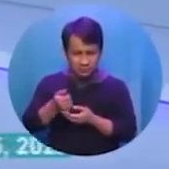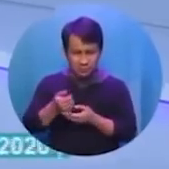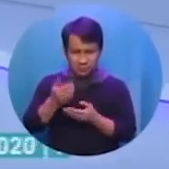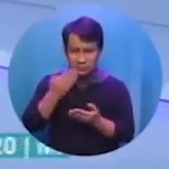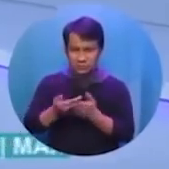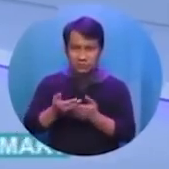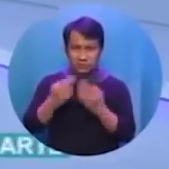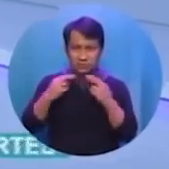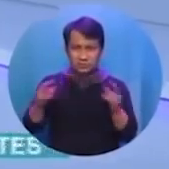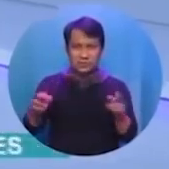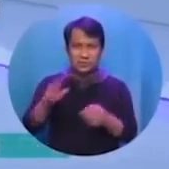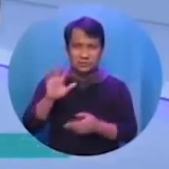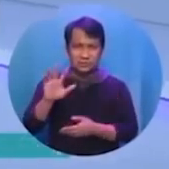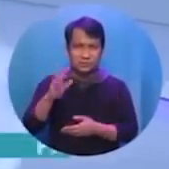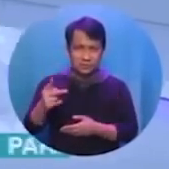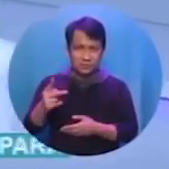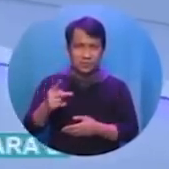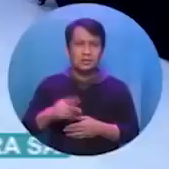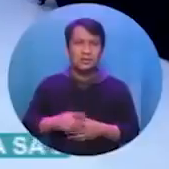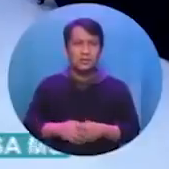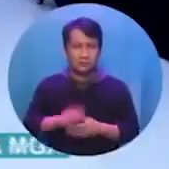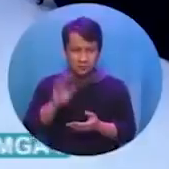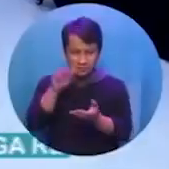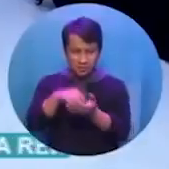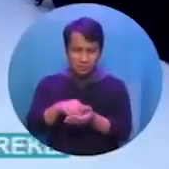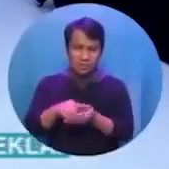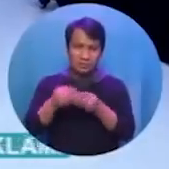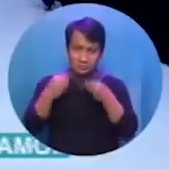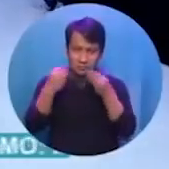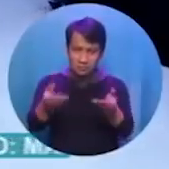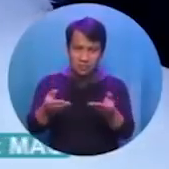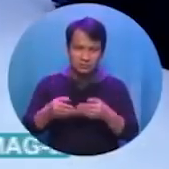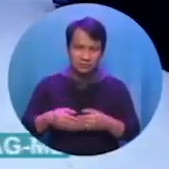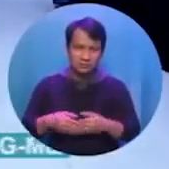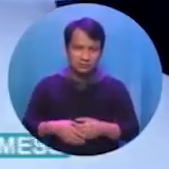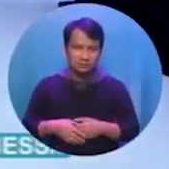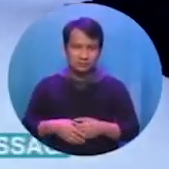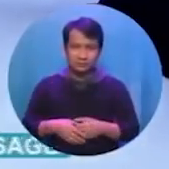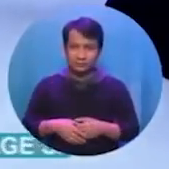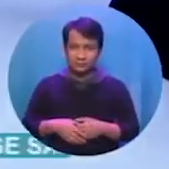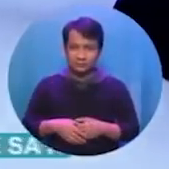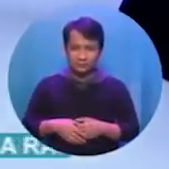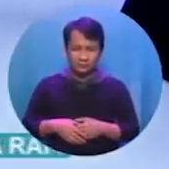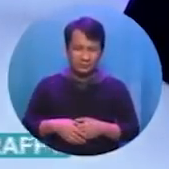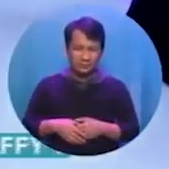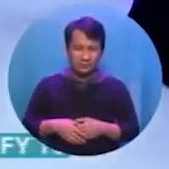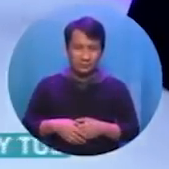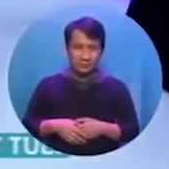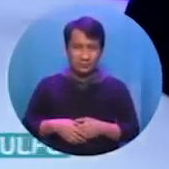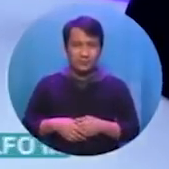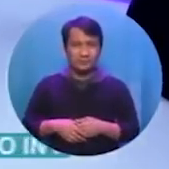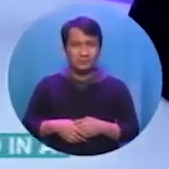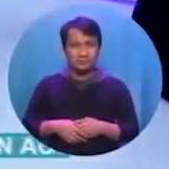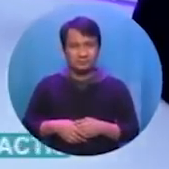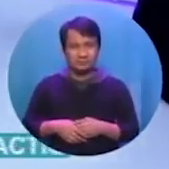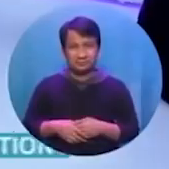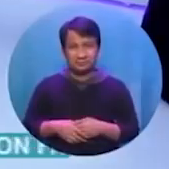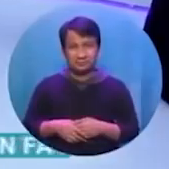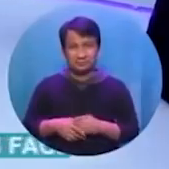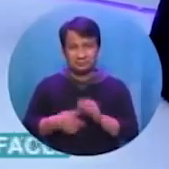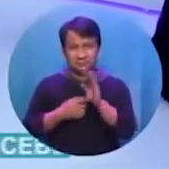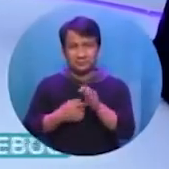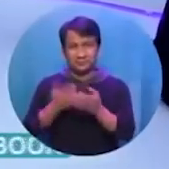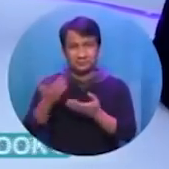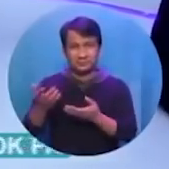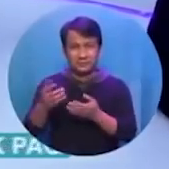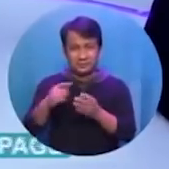good news na 5,000 pesos! Ayun! Okay? Sige, agulungin na yan yung mga nagte-text